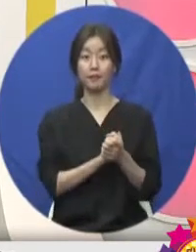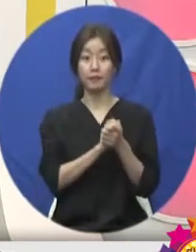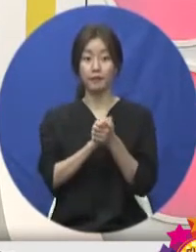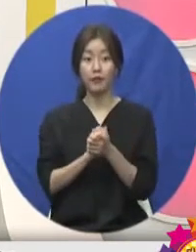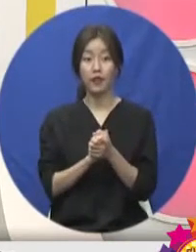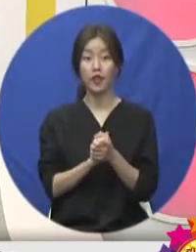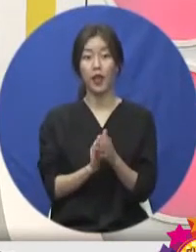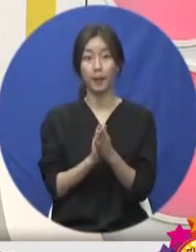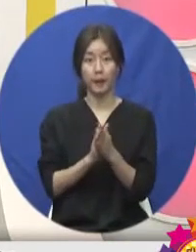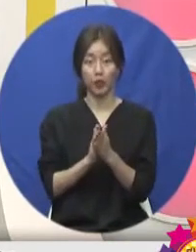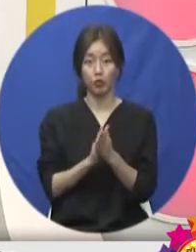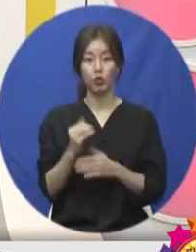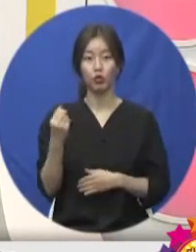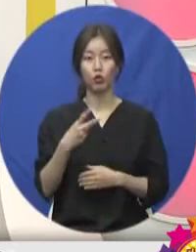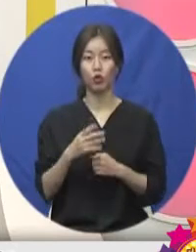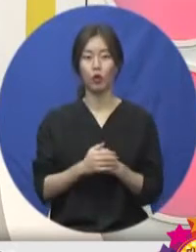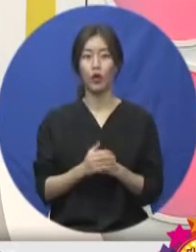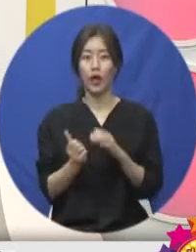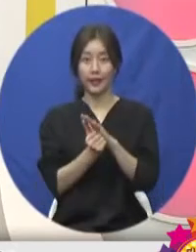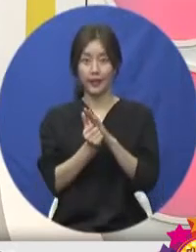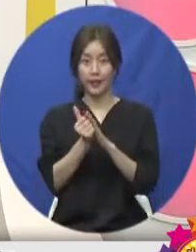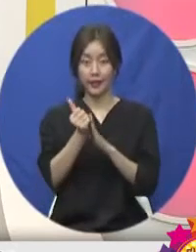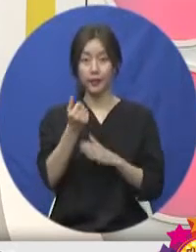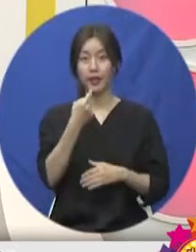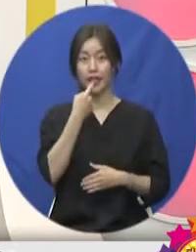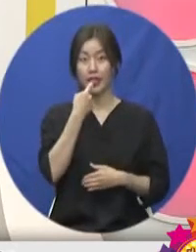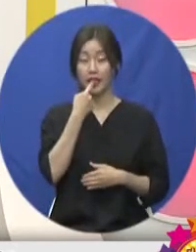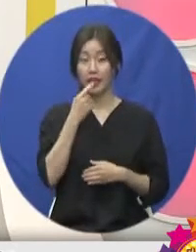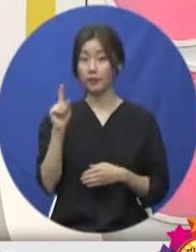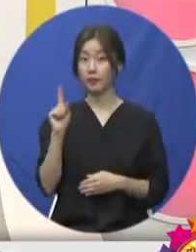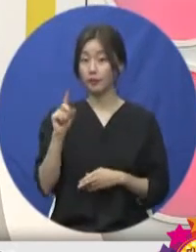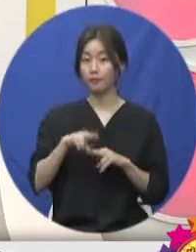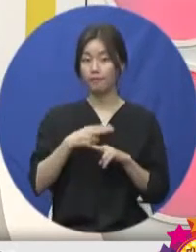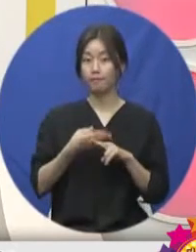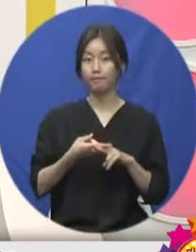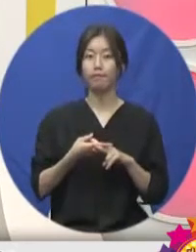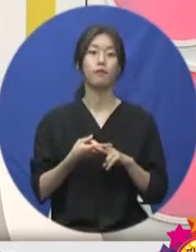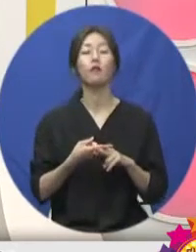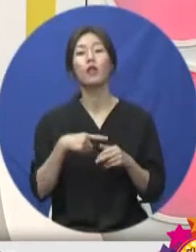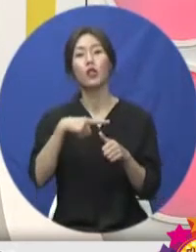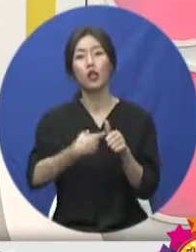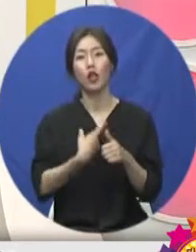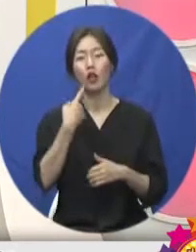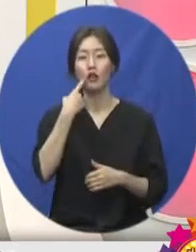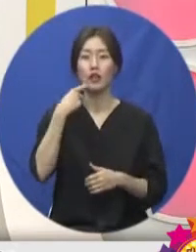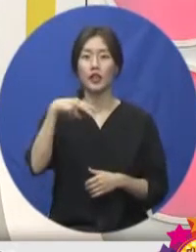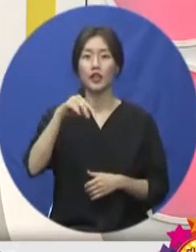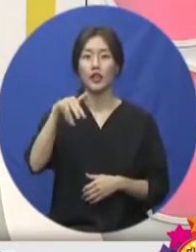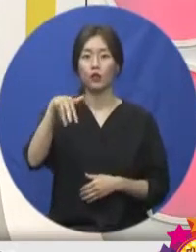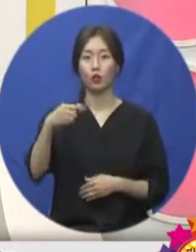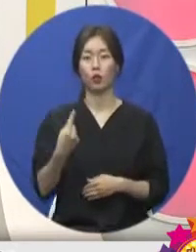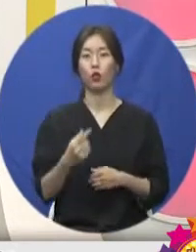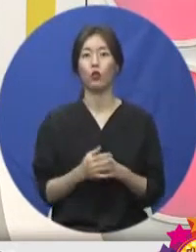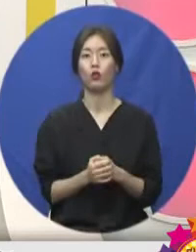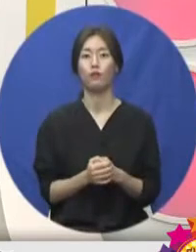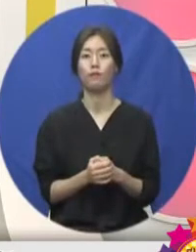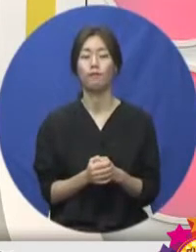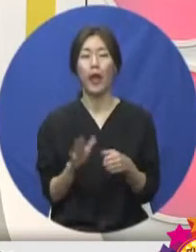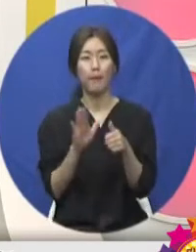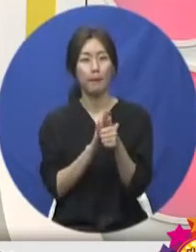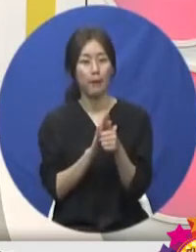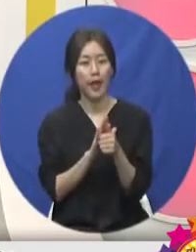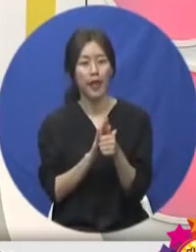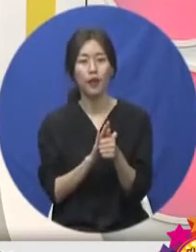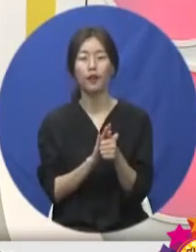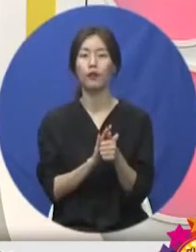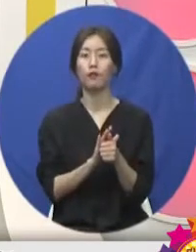분께는 유황 비누를 드리고요. 네. 희망 은상께는 천연 식초를 드립니다. 네, 다음으로